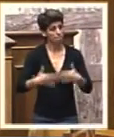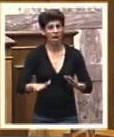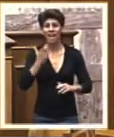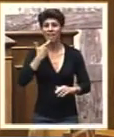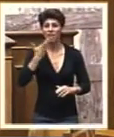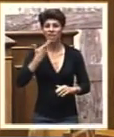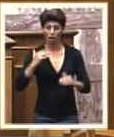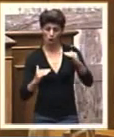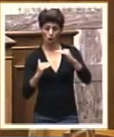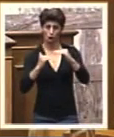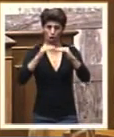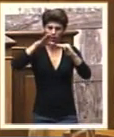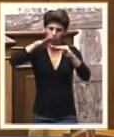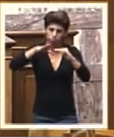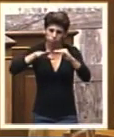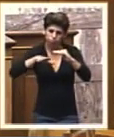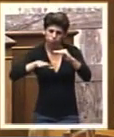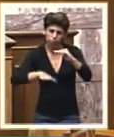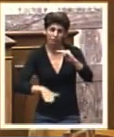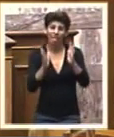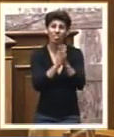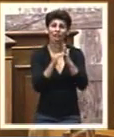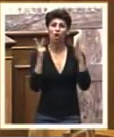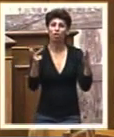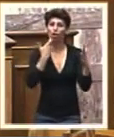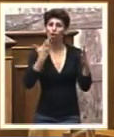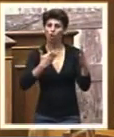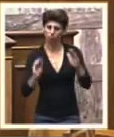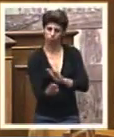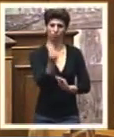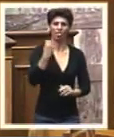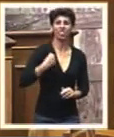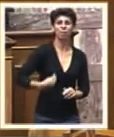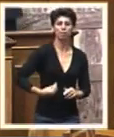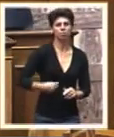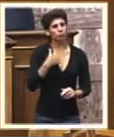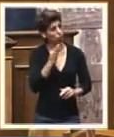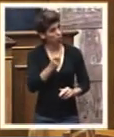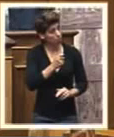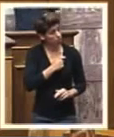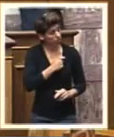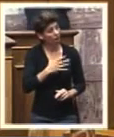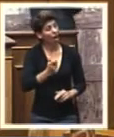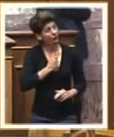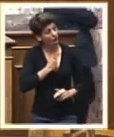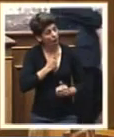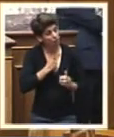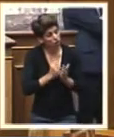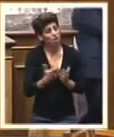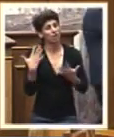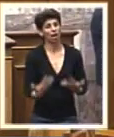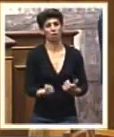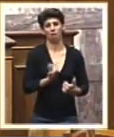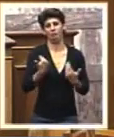όριο εκλογής στην τοπική αυτοδιοίκηση στα 18 έτη, γιατί πιστεύουμε και εμπιστευόμαστε τους νέους και τις νέες